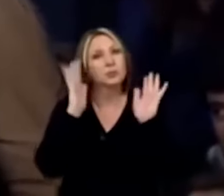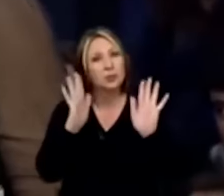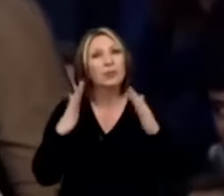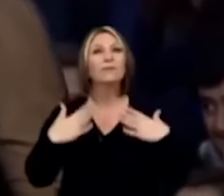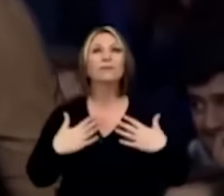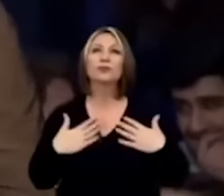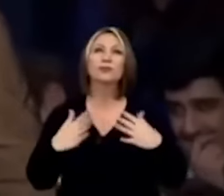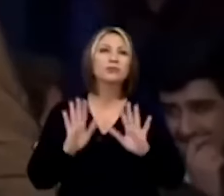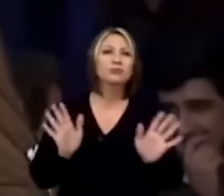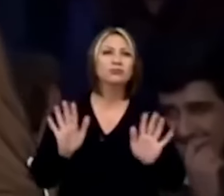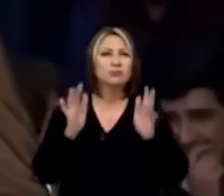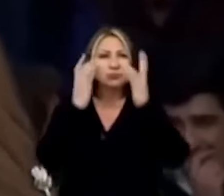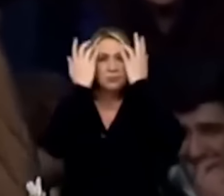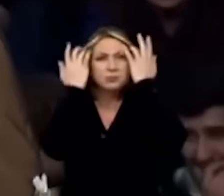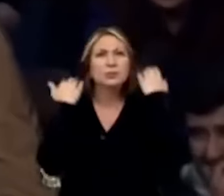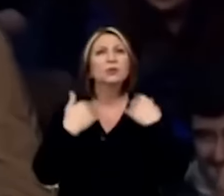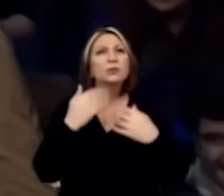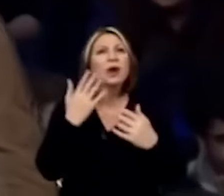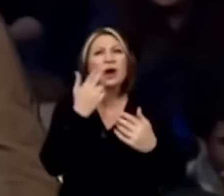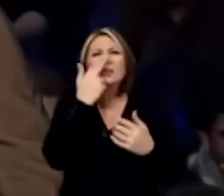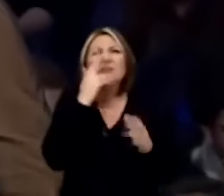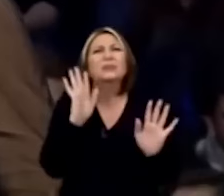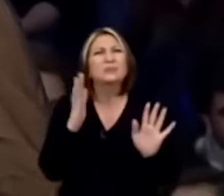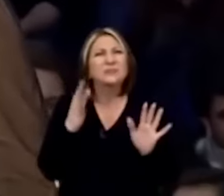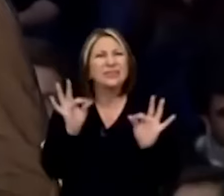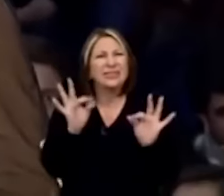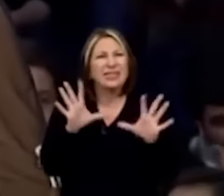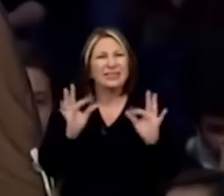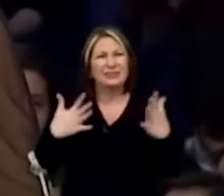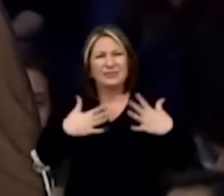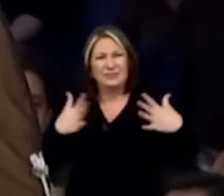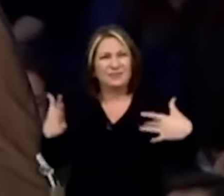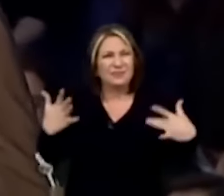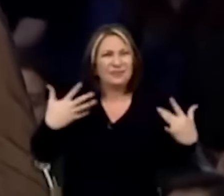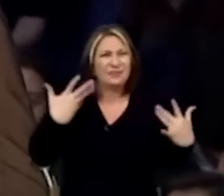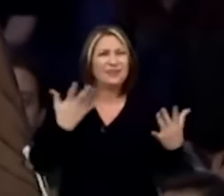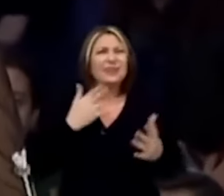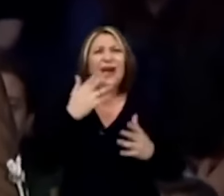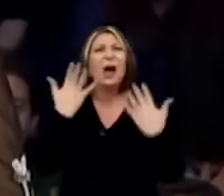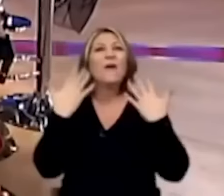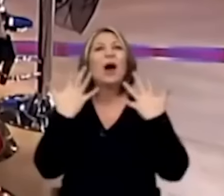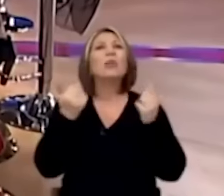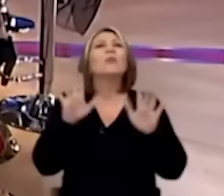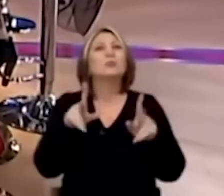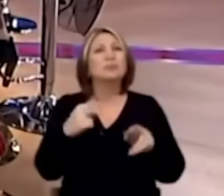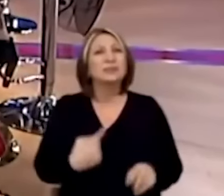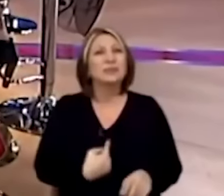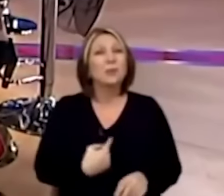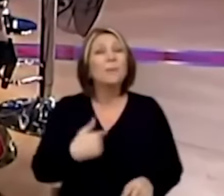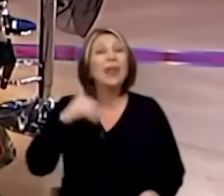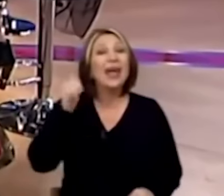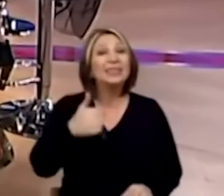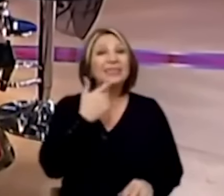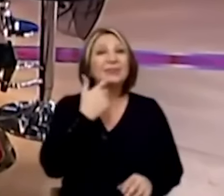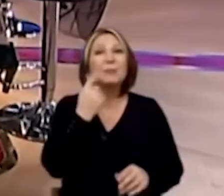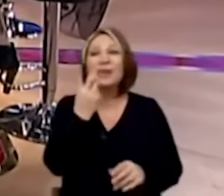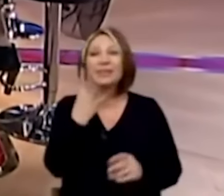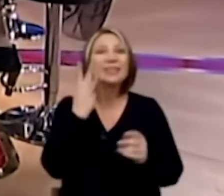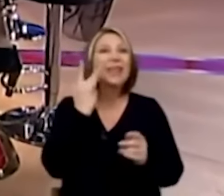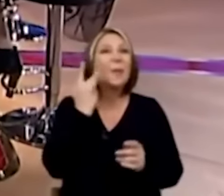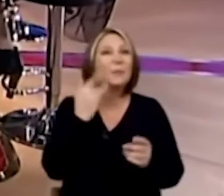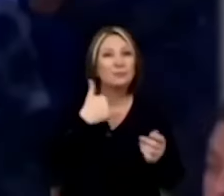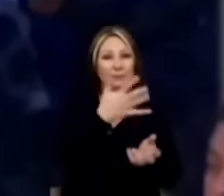krem sürüyorum ama hani o vücut losyonuna alışamadım. Çünkü böyle yapış yapış hissediyorum kendimi. Evet. Hava alamıyor gibi hissediyorum. Ben her sene birkaç krem